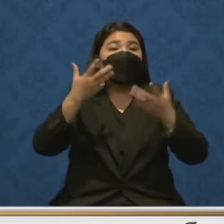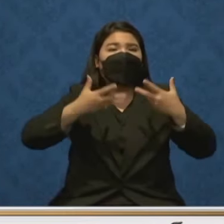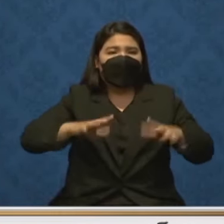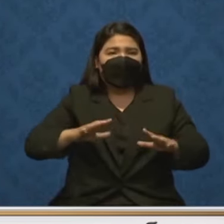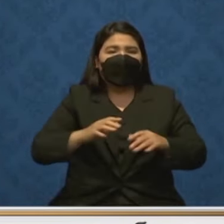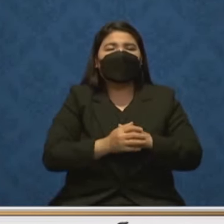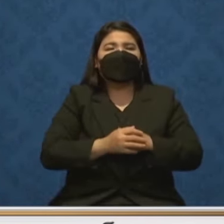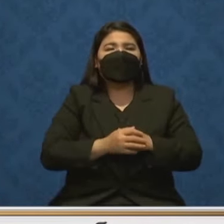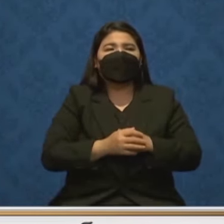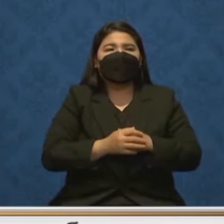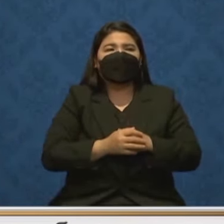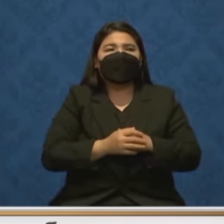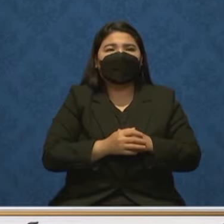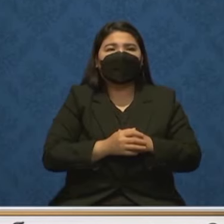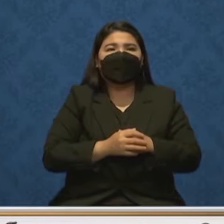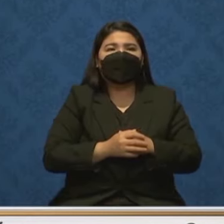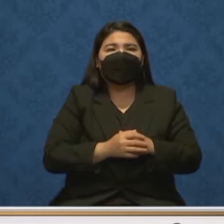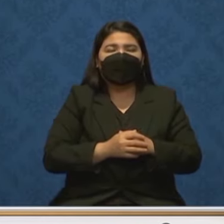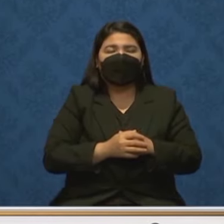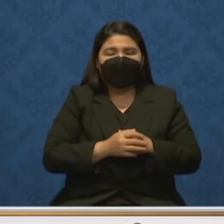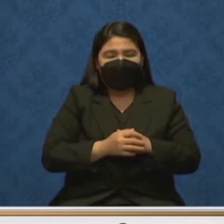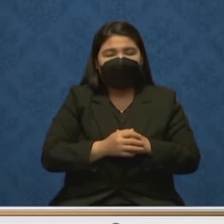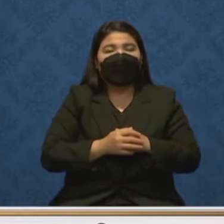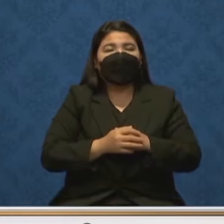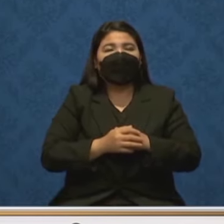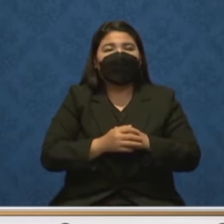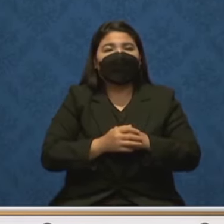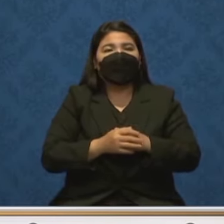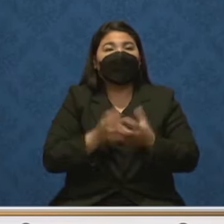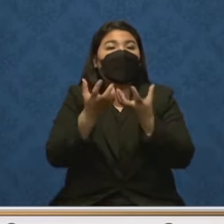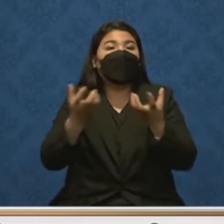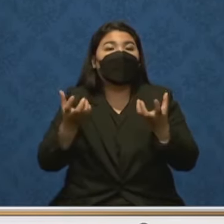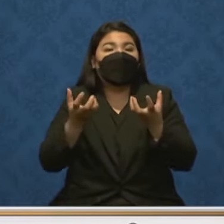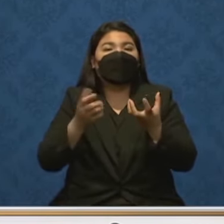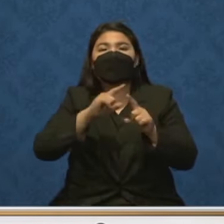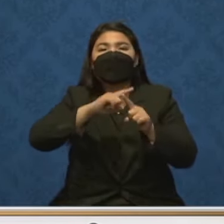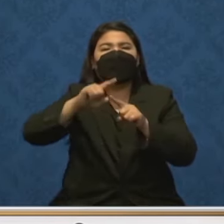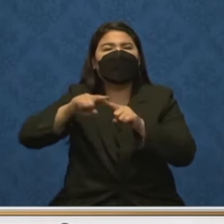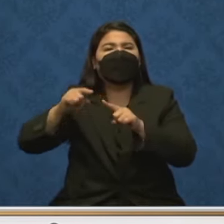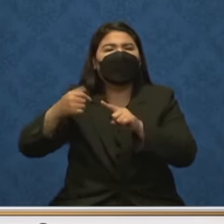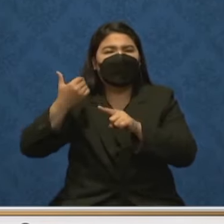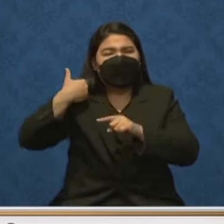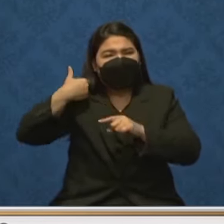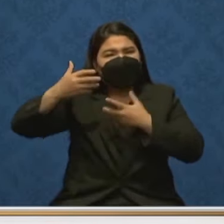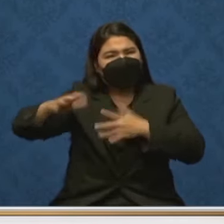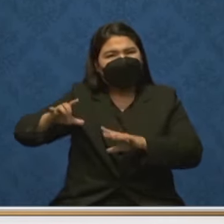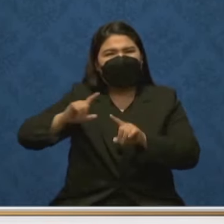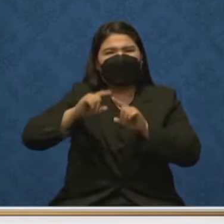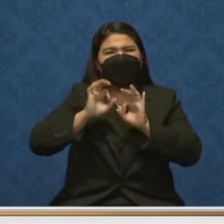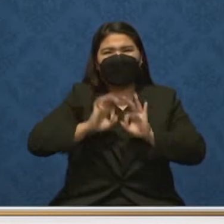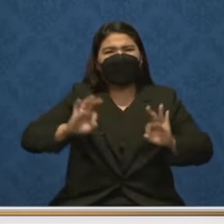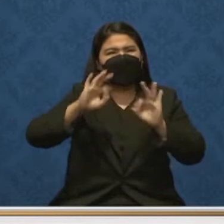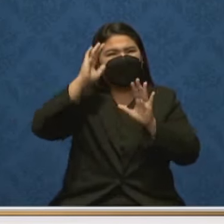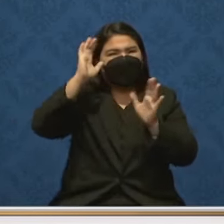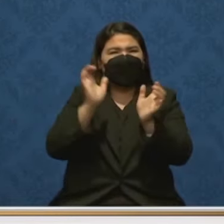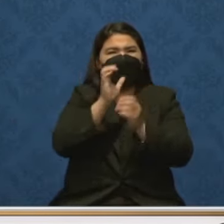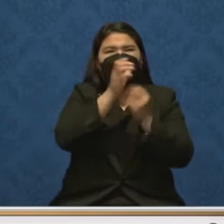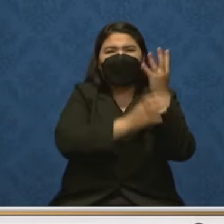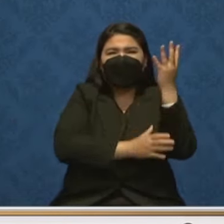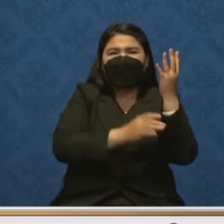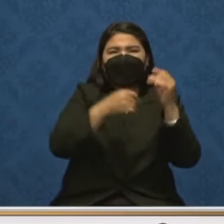มีกระทรวงมีทรัพยากรค่ะเราไม่มีความจำเป็นที่จะต้องมีตำรวจป่าไม้นะคะตำรวจท่องเที่ยวไว้